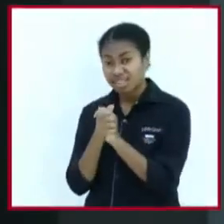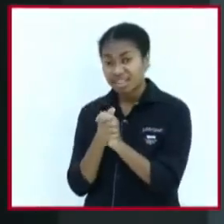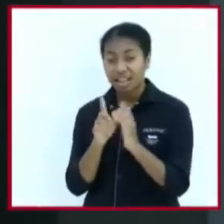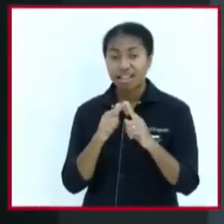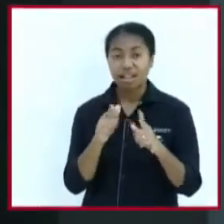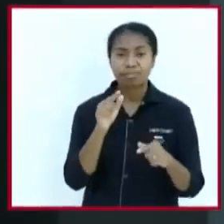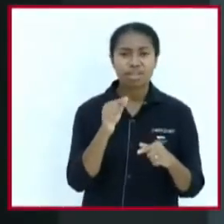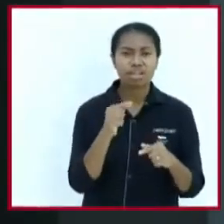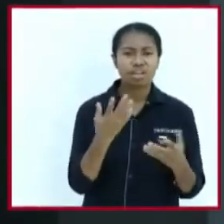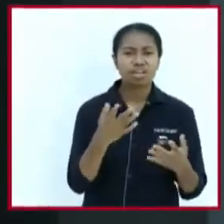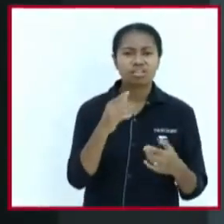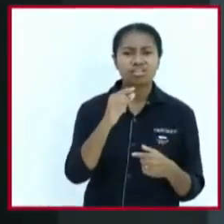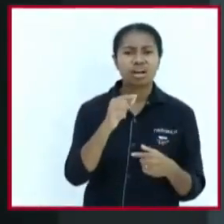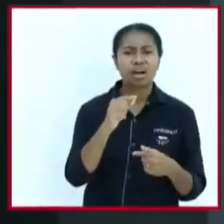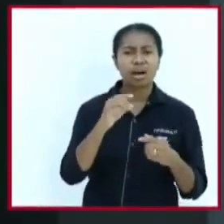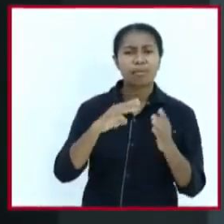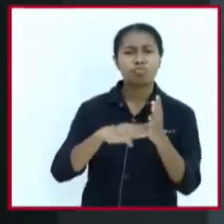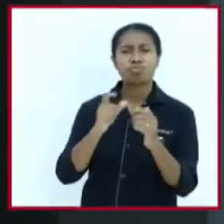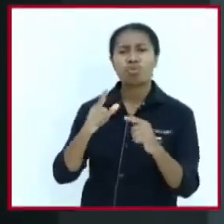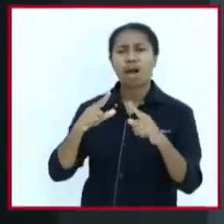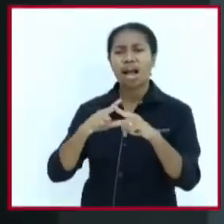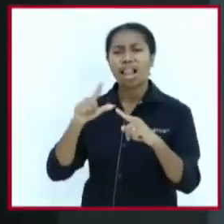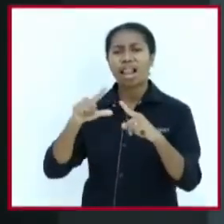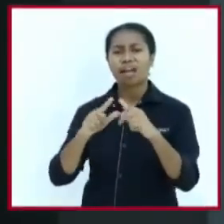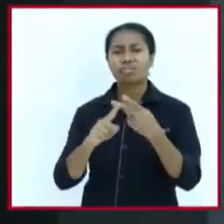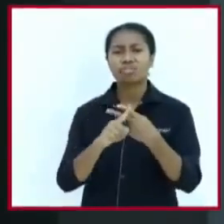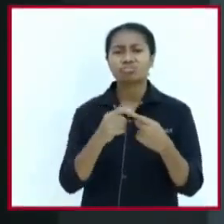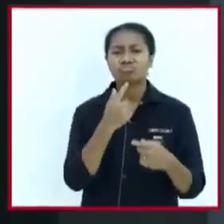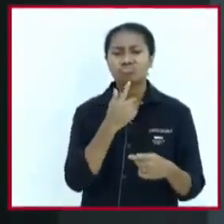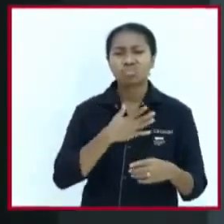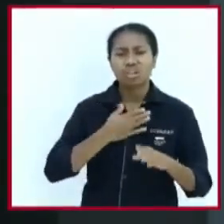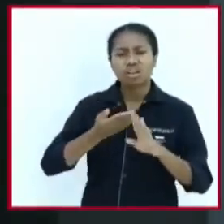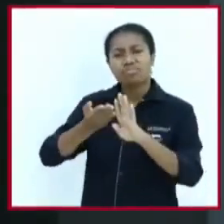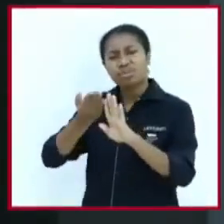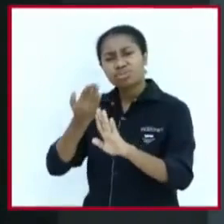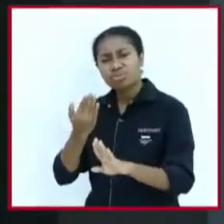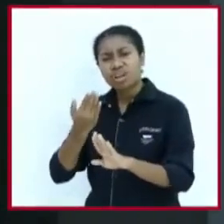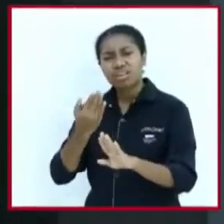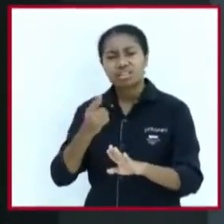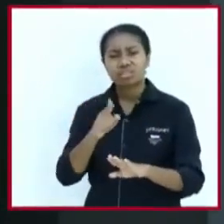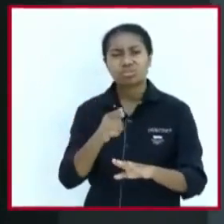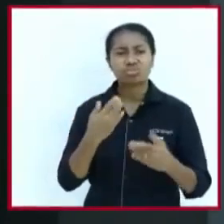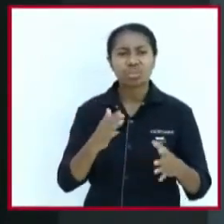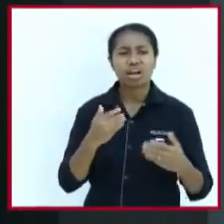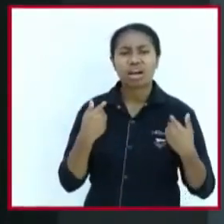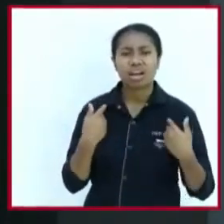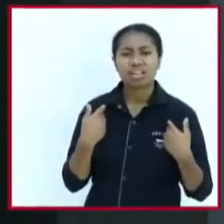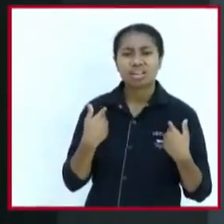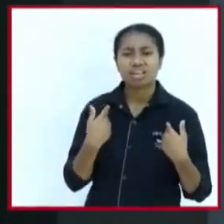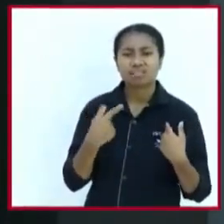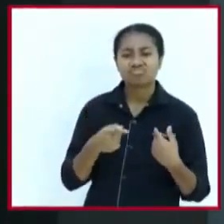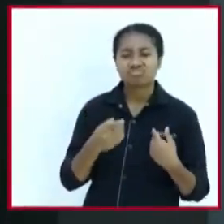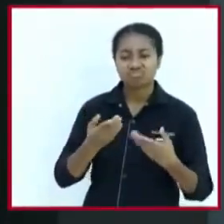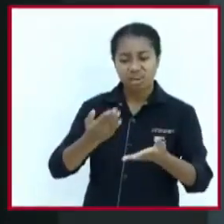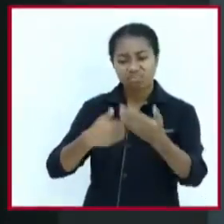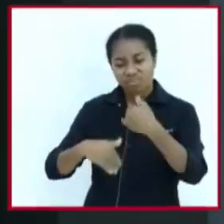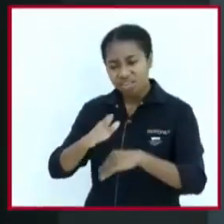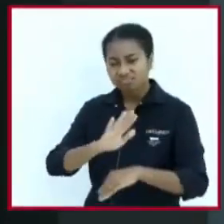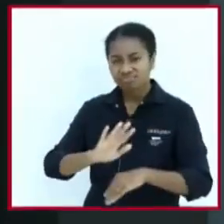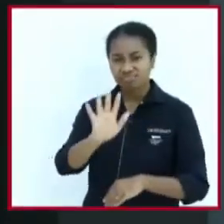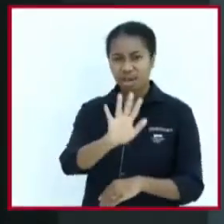yang para mualaf itu itu mengalami kemunduran 2000 tahun sudah ada di realita kembali bayang-bayang